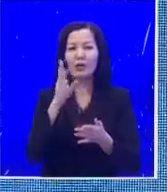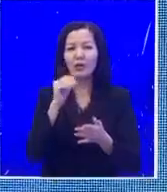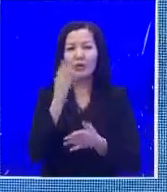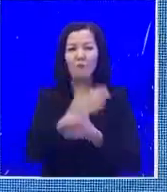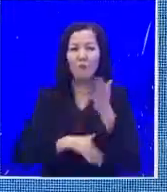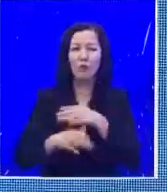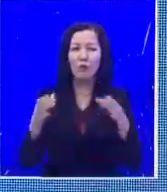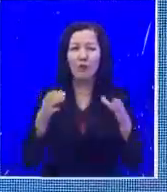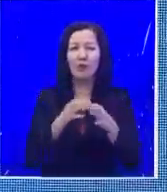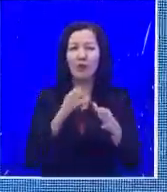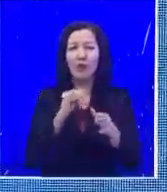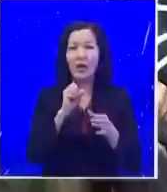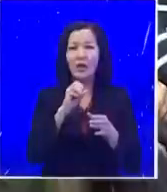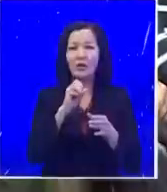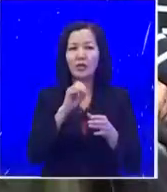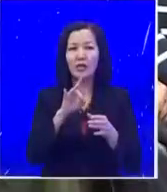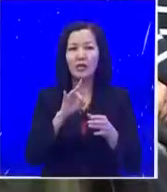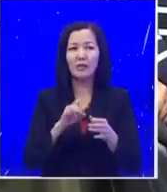төрайымы Ажар Қыдыралина.